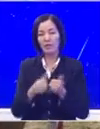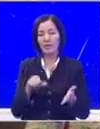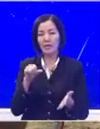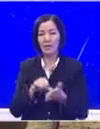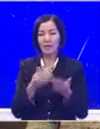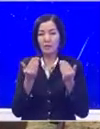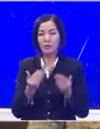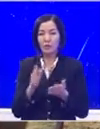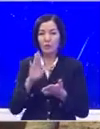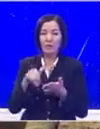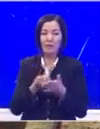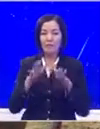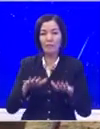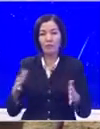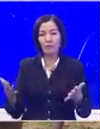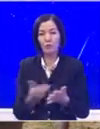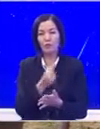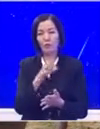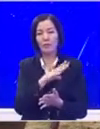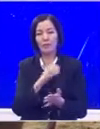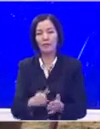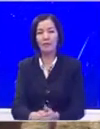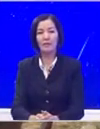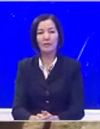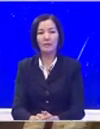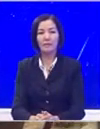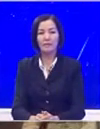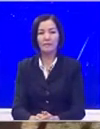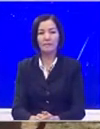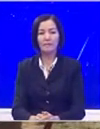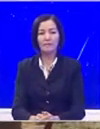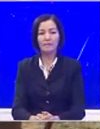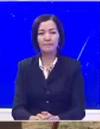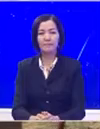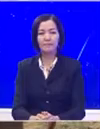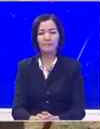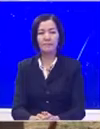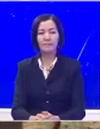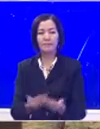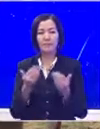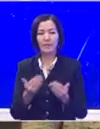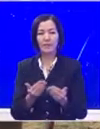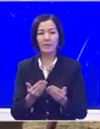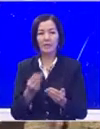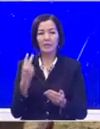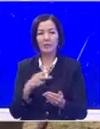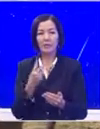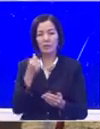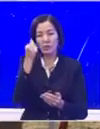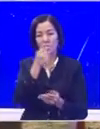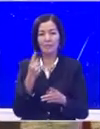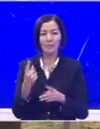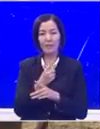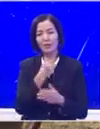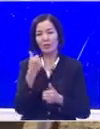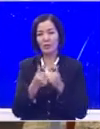аламанға тосып міне 5 жасқа толғаннан кейін аламанға салып мына бірінші бәйгісі. Мына биылғы 22 жылдың бірінші бәйгісін